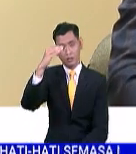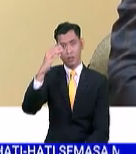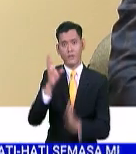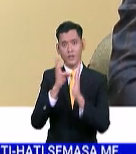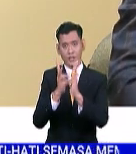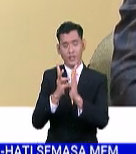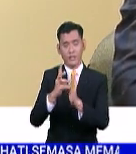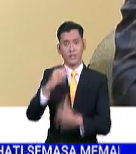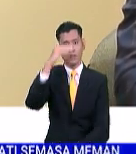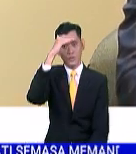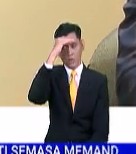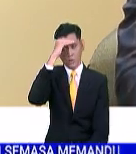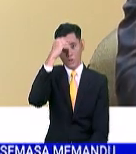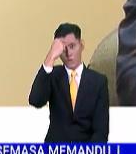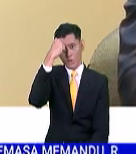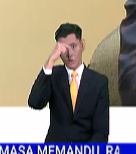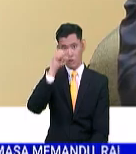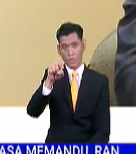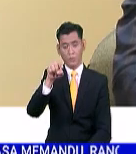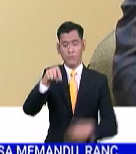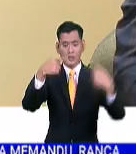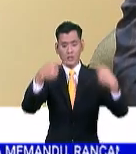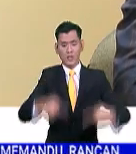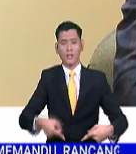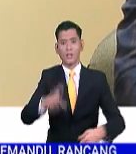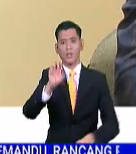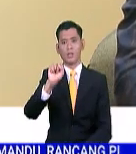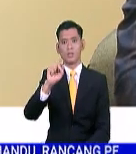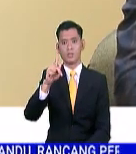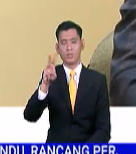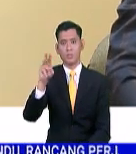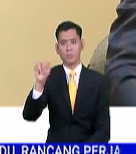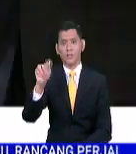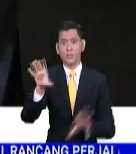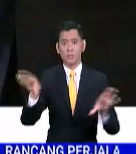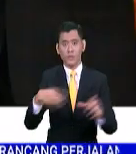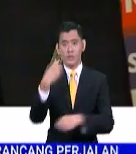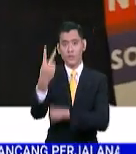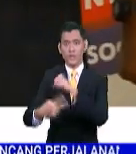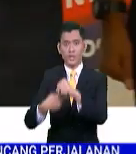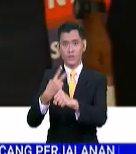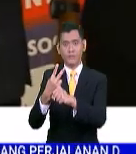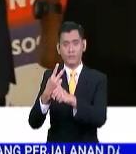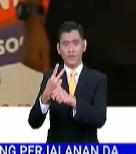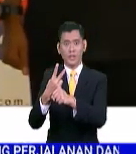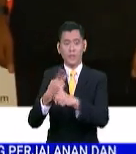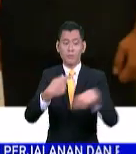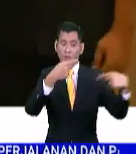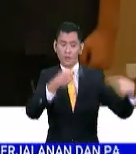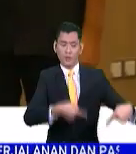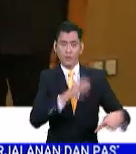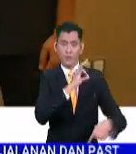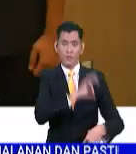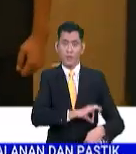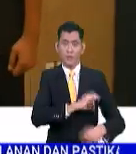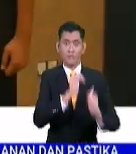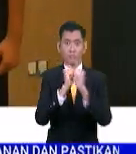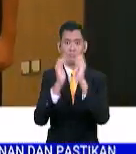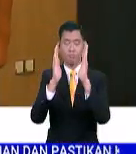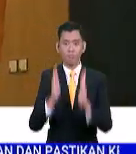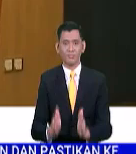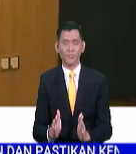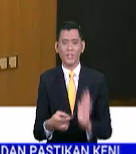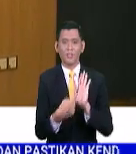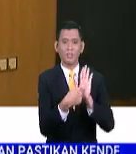Sukma yang diadakan pada 2 tahun sekali lah. Saingan tersebut juga bermanfaat bagi atlet mempamerkan